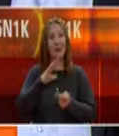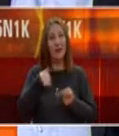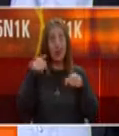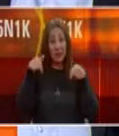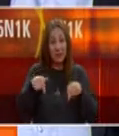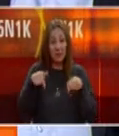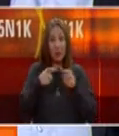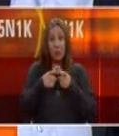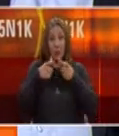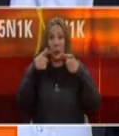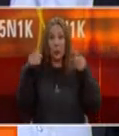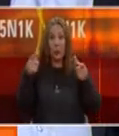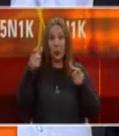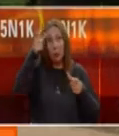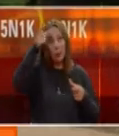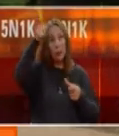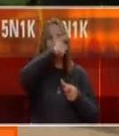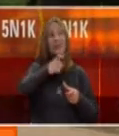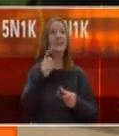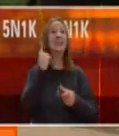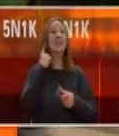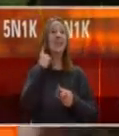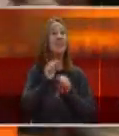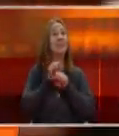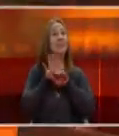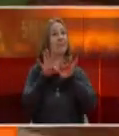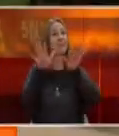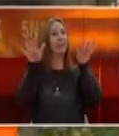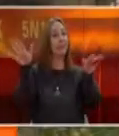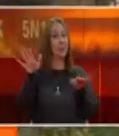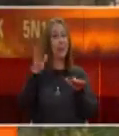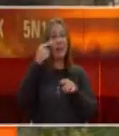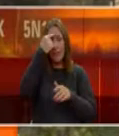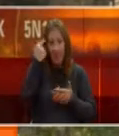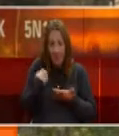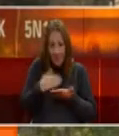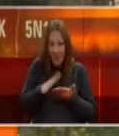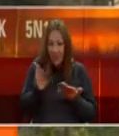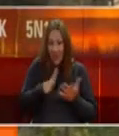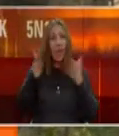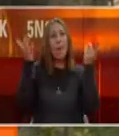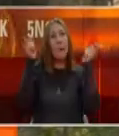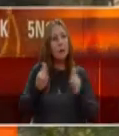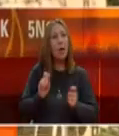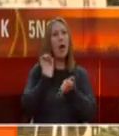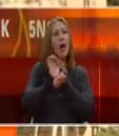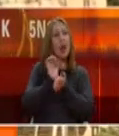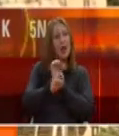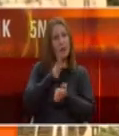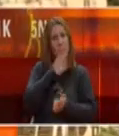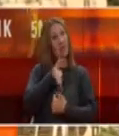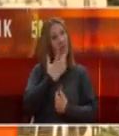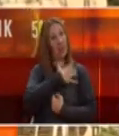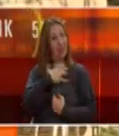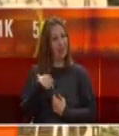Şimdi büyüdük. Türkiye'de sesimiz duyuldu. İmkanlarımız dahilinde neler yapabiliyorsak. Hem ailemize birer anneyiz